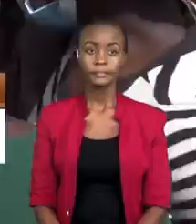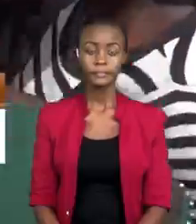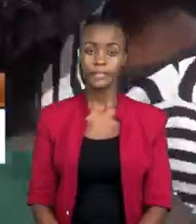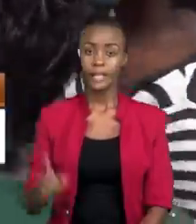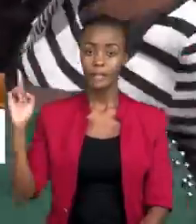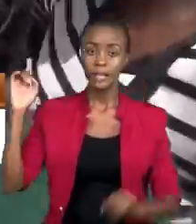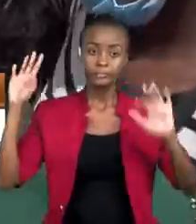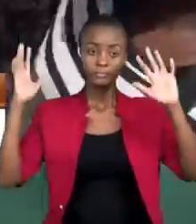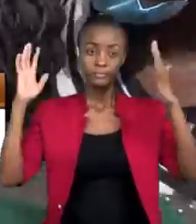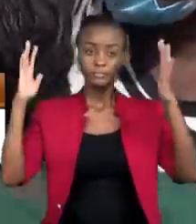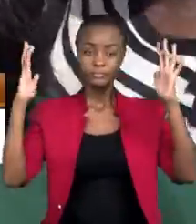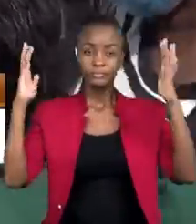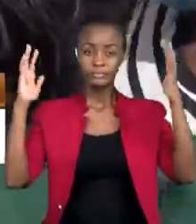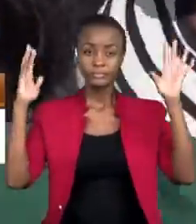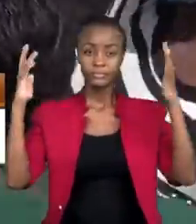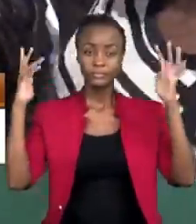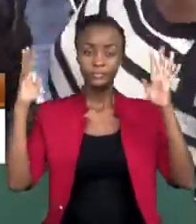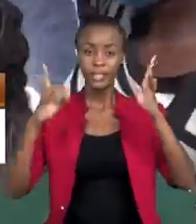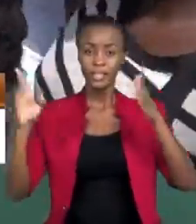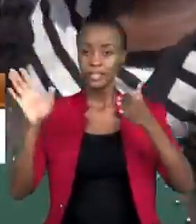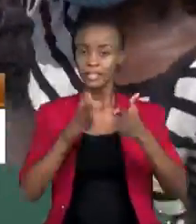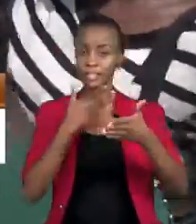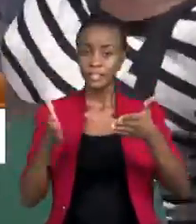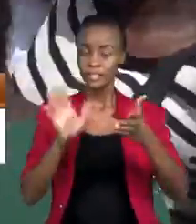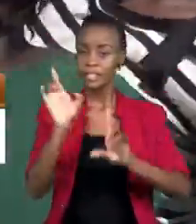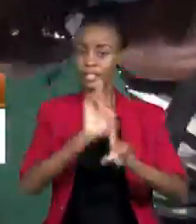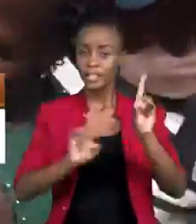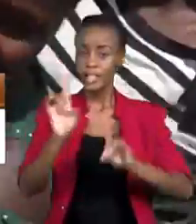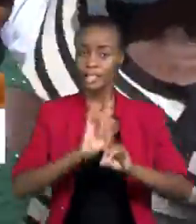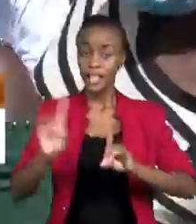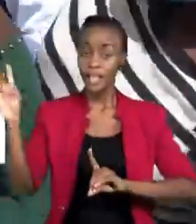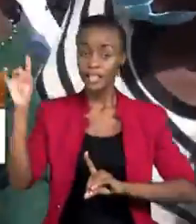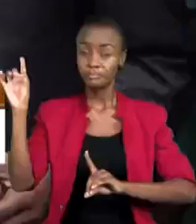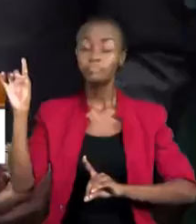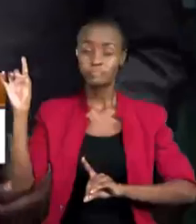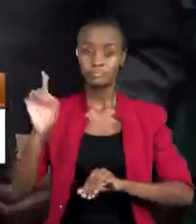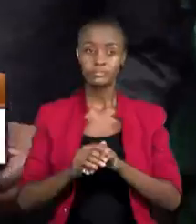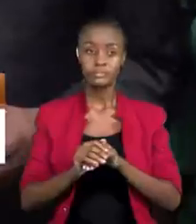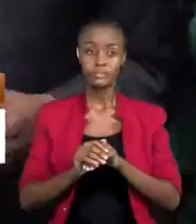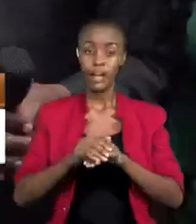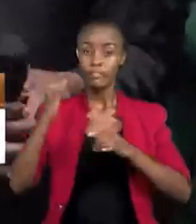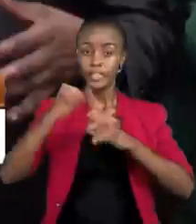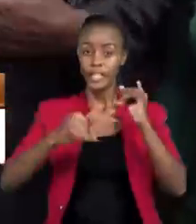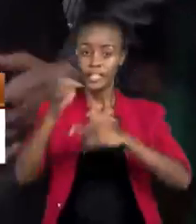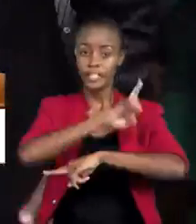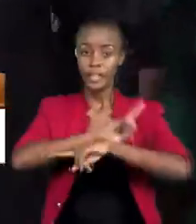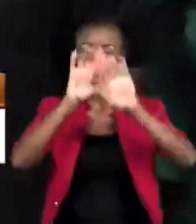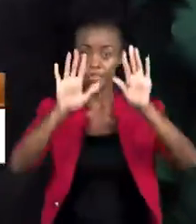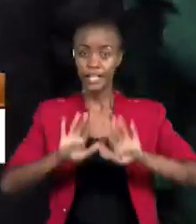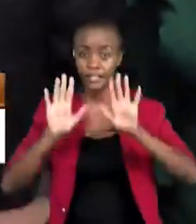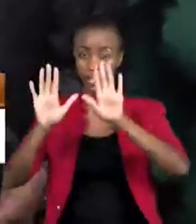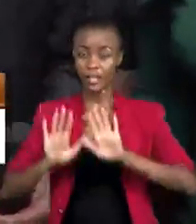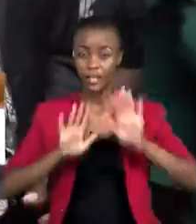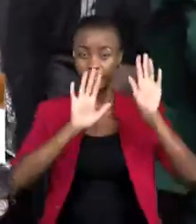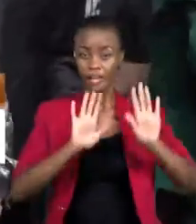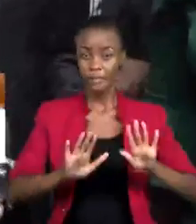Mbwembwe za aina yake, nyimbo na densi ndio taswira katika siku ya mwisho ya kampeni za